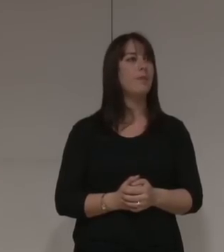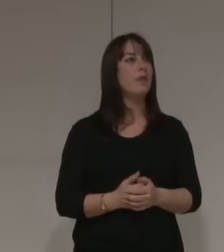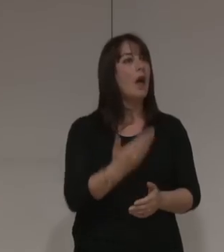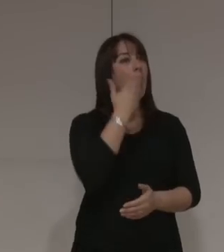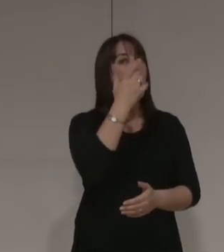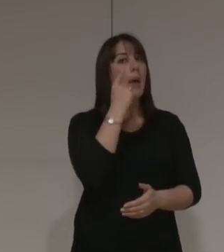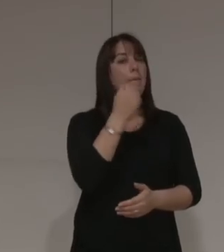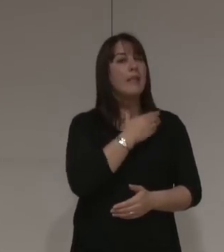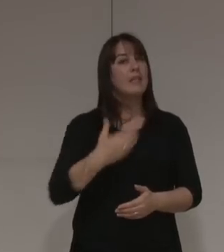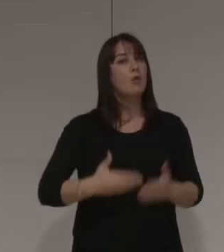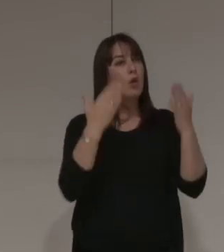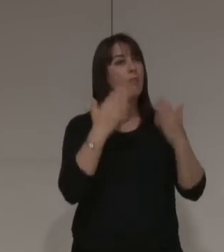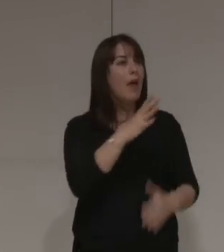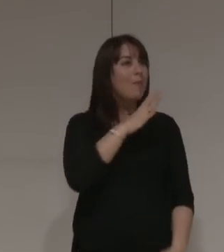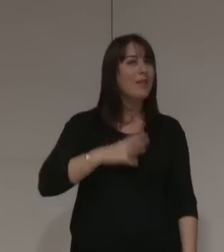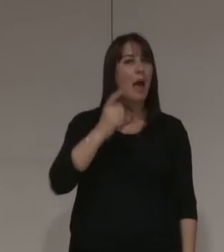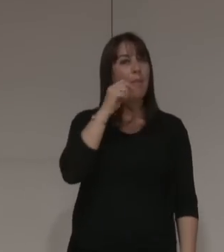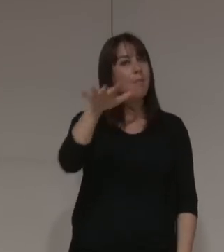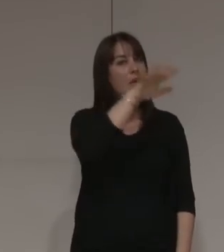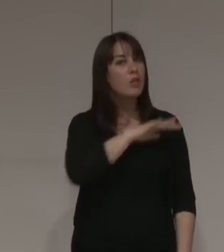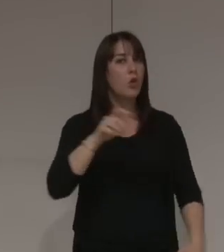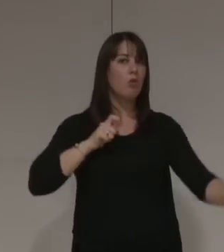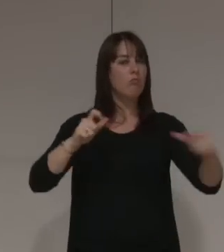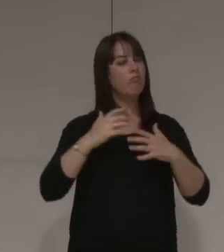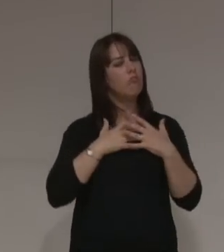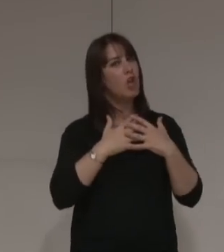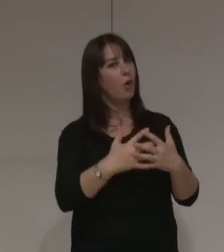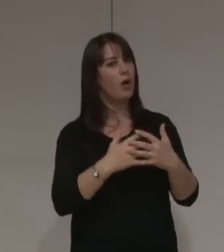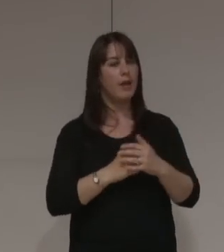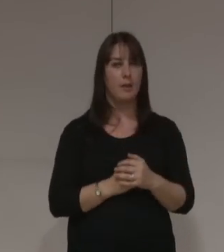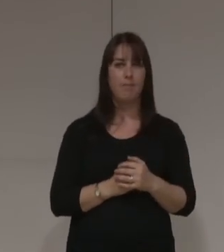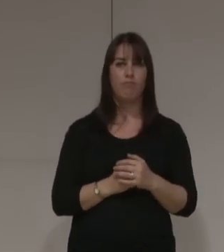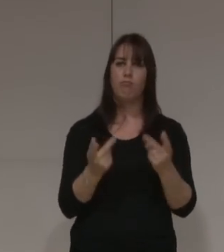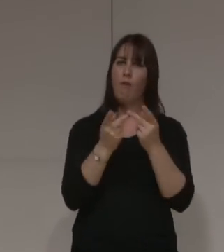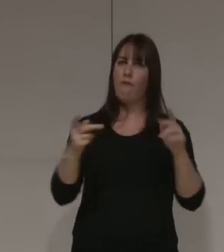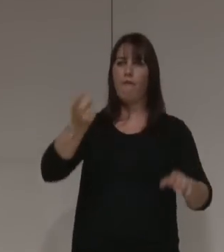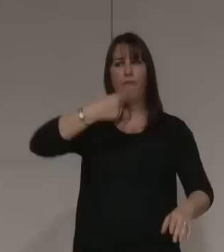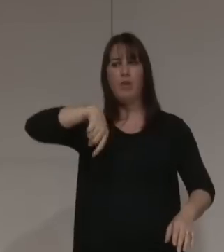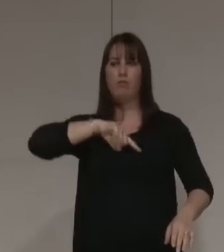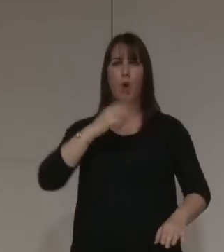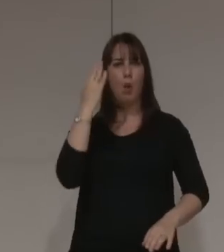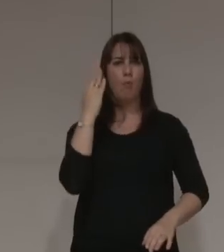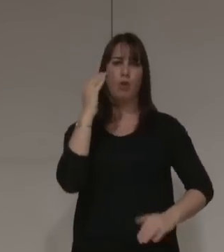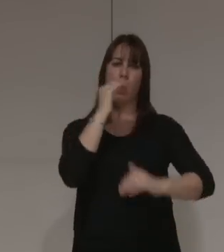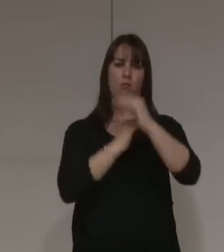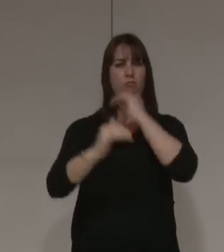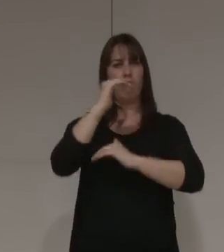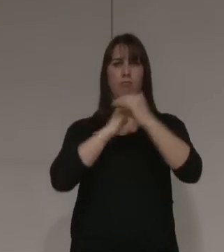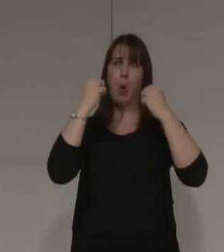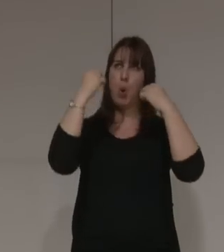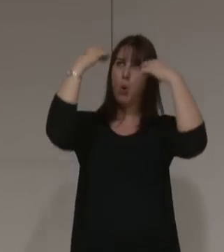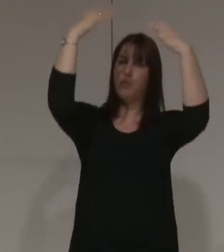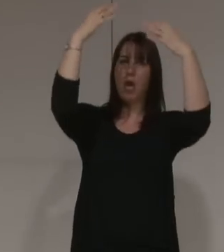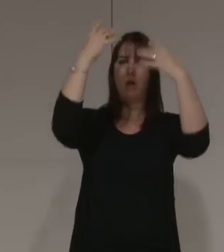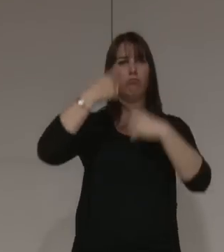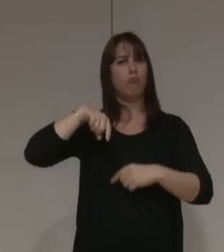Maire Mesdames messieurs et chers collègues notre commune a besoin d'un plan lumière à la hauteur des ambitions